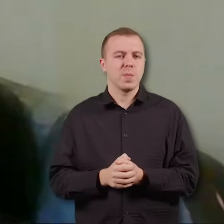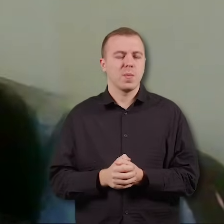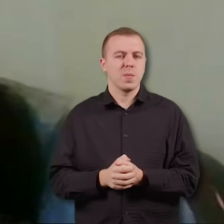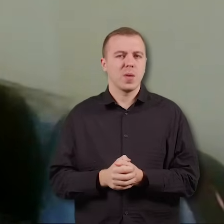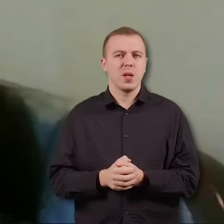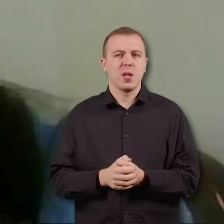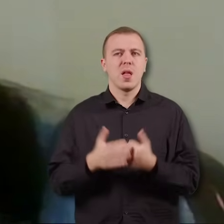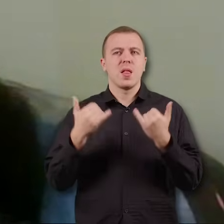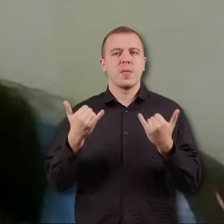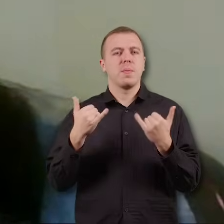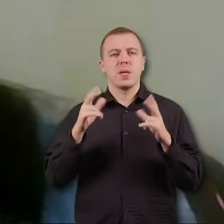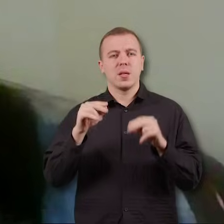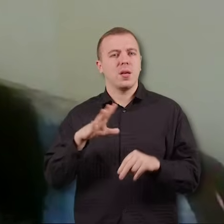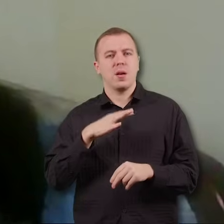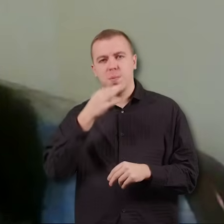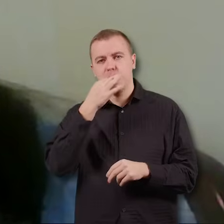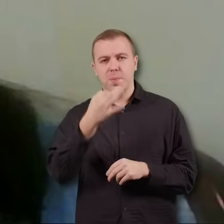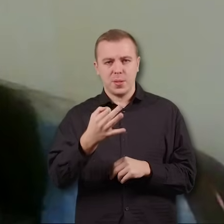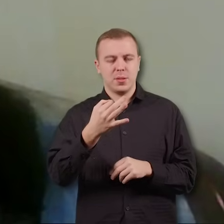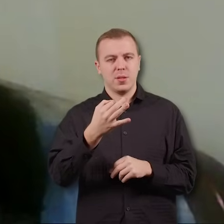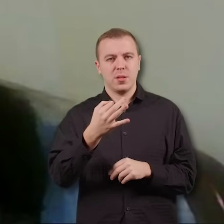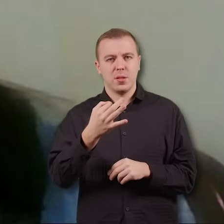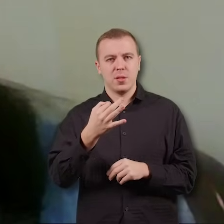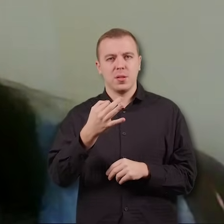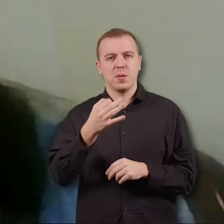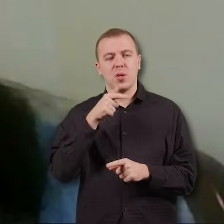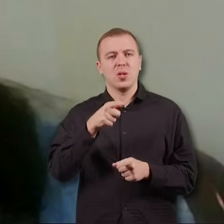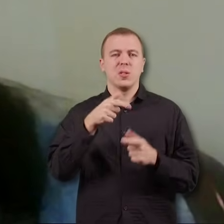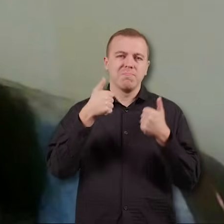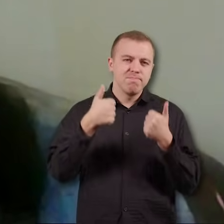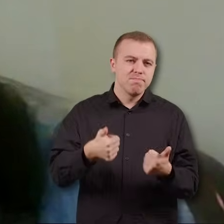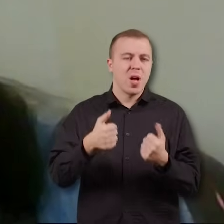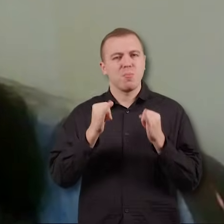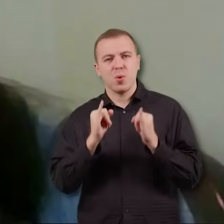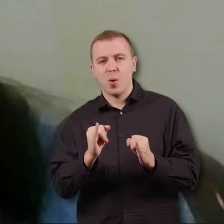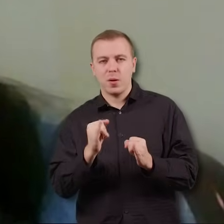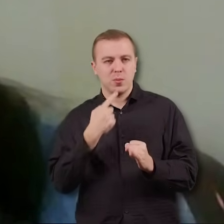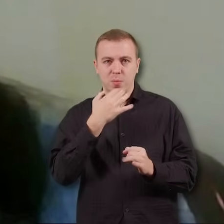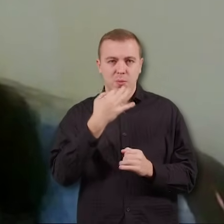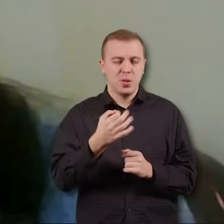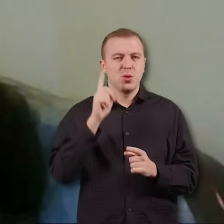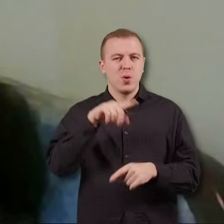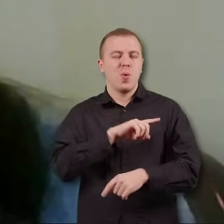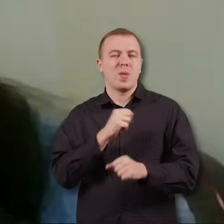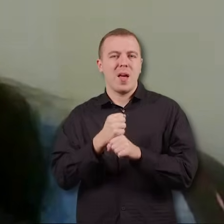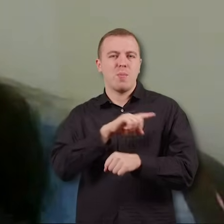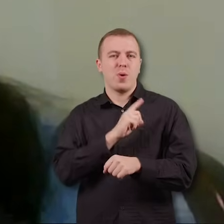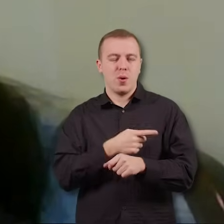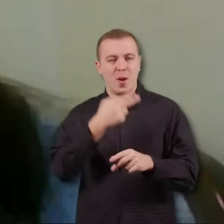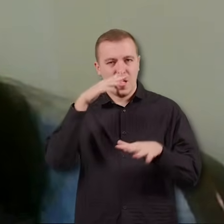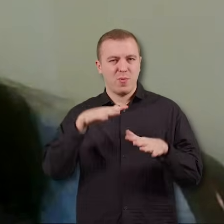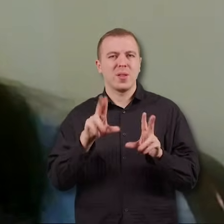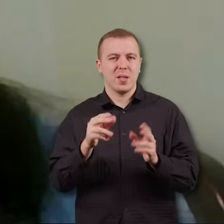dabar negaliu pasakyti, žinokite, kaip ar čia yra gerai ar blogai. Žinau, kad tos darbo jėgos Lietuvoje